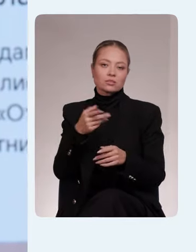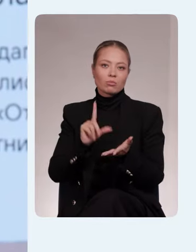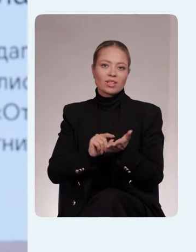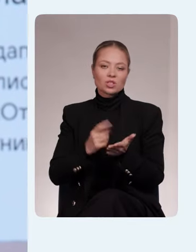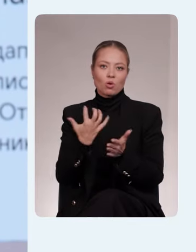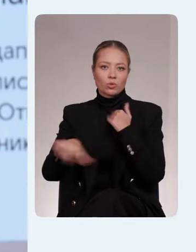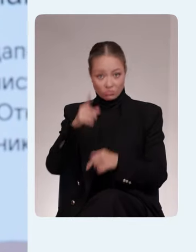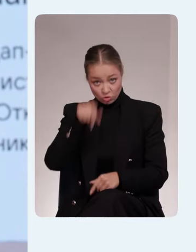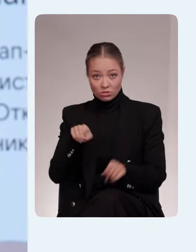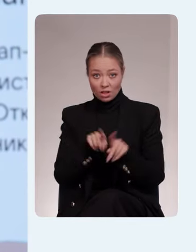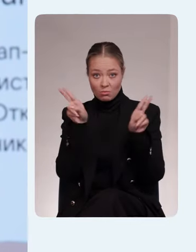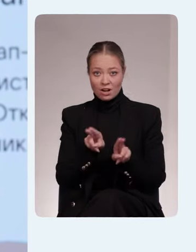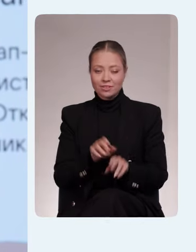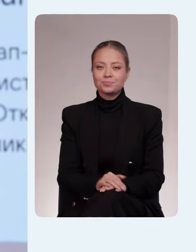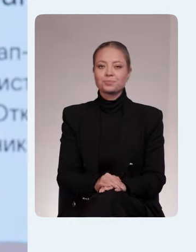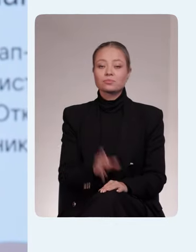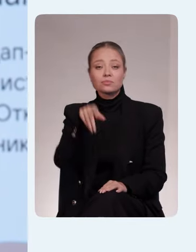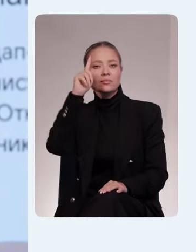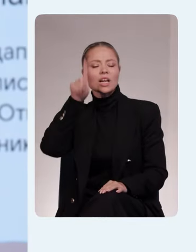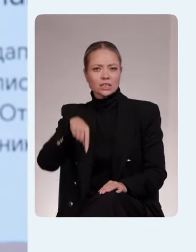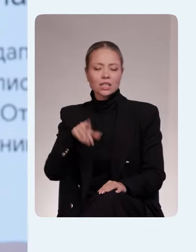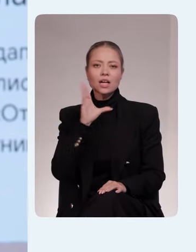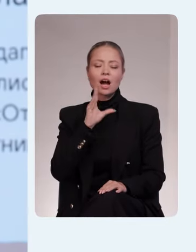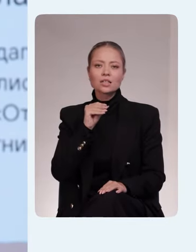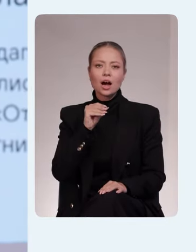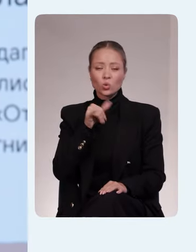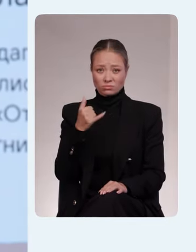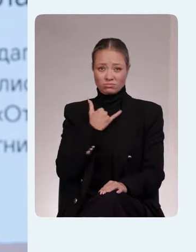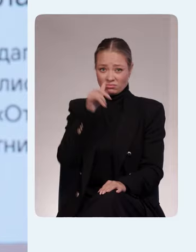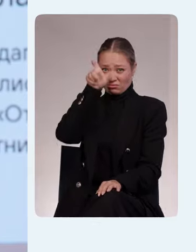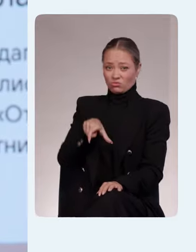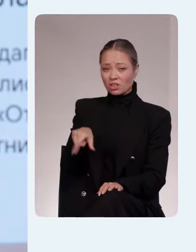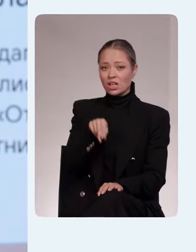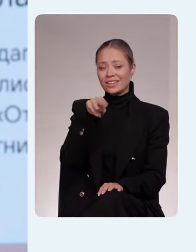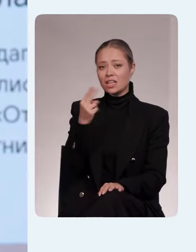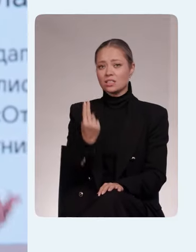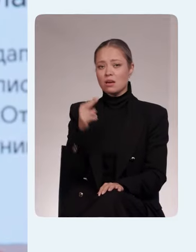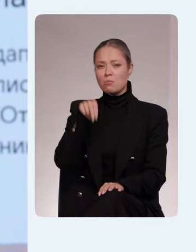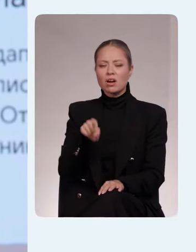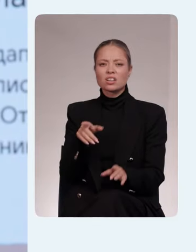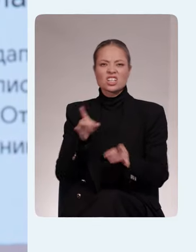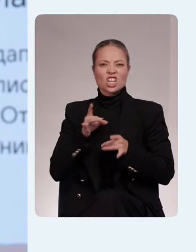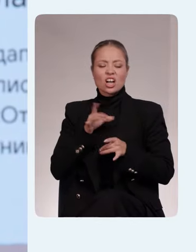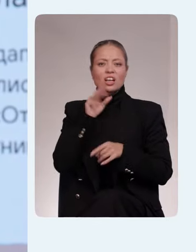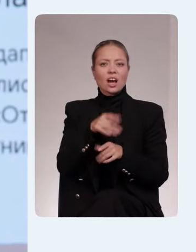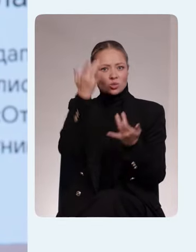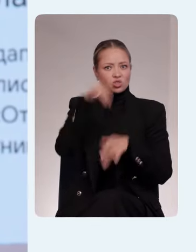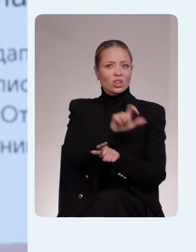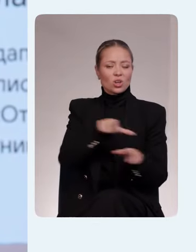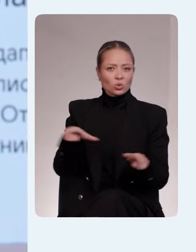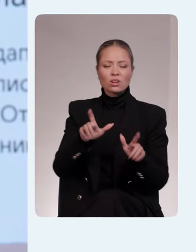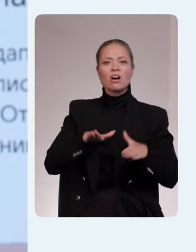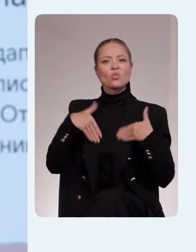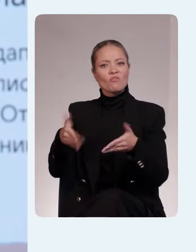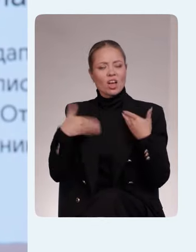правила в курсе. Знаете, когда у тебя ДЦП, слегка раздражает, когда какие-то случайные люди дают тебе советы по